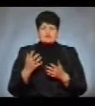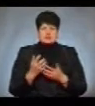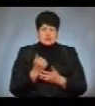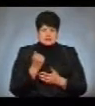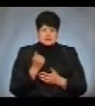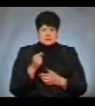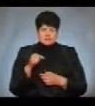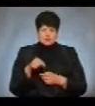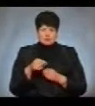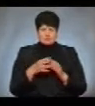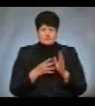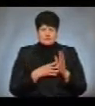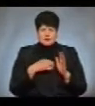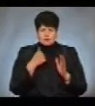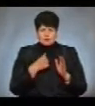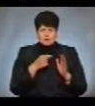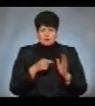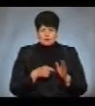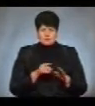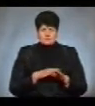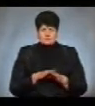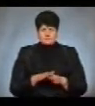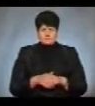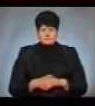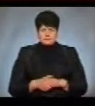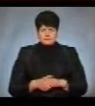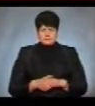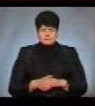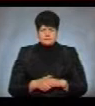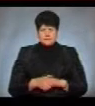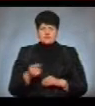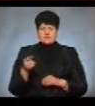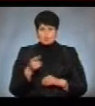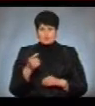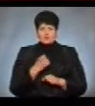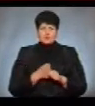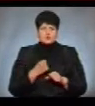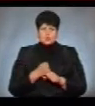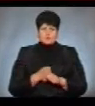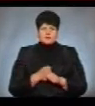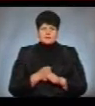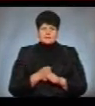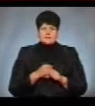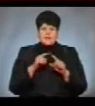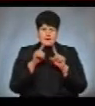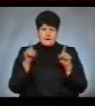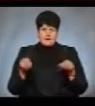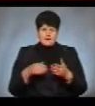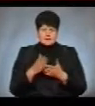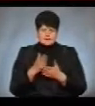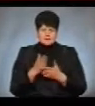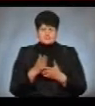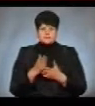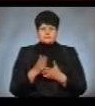в цьому 19-му їх зреалізувати. Власне, в Тернополі розроблена карта сакральних